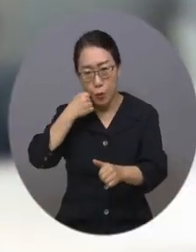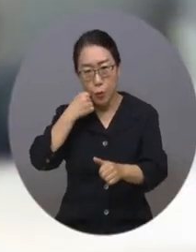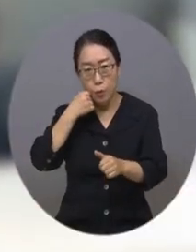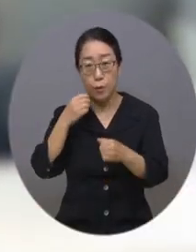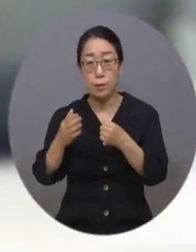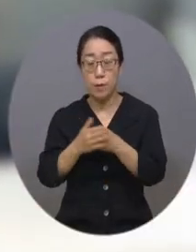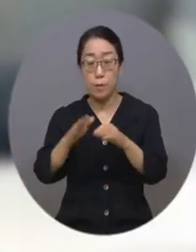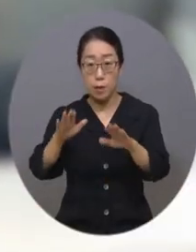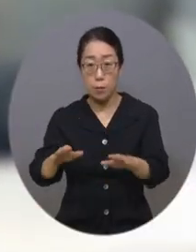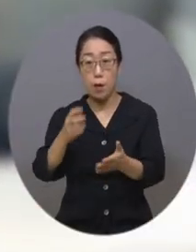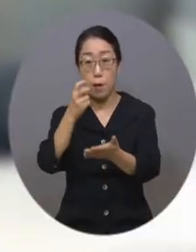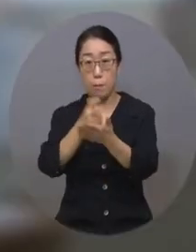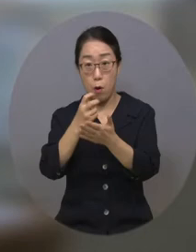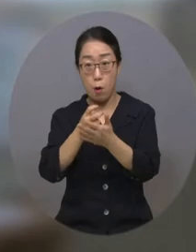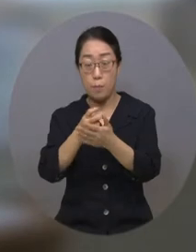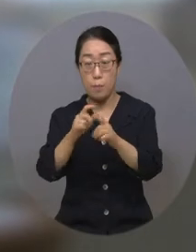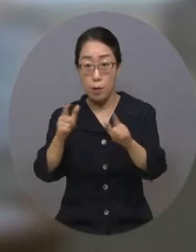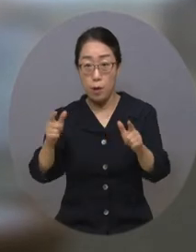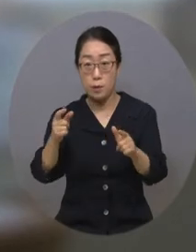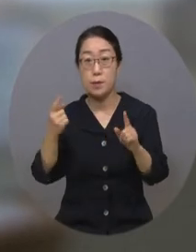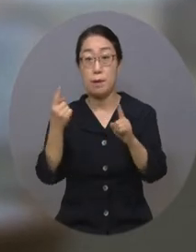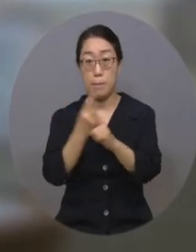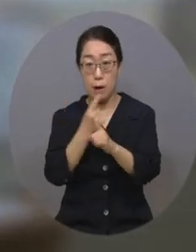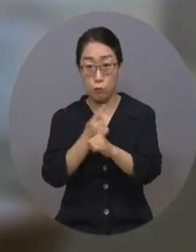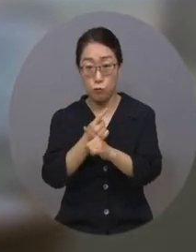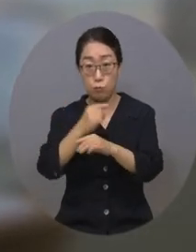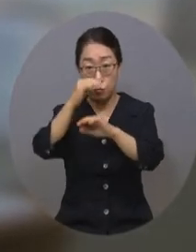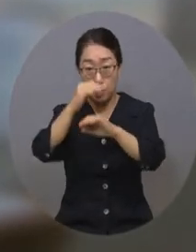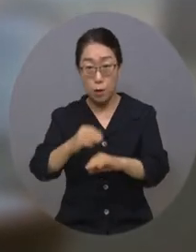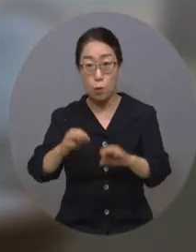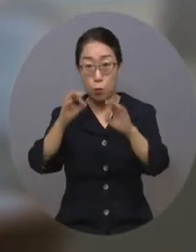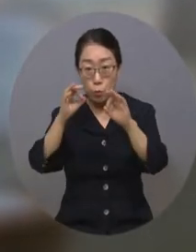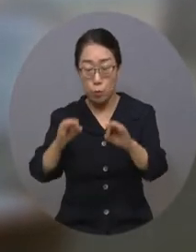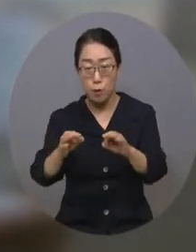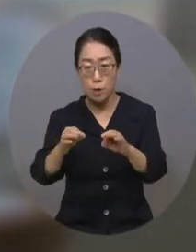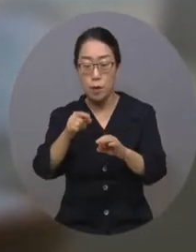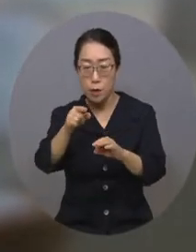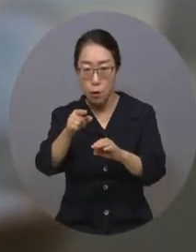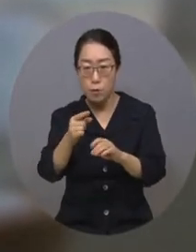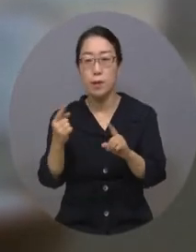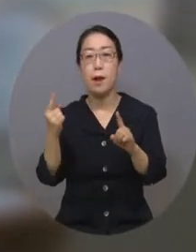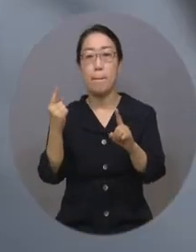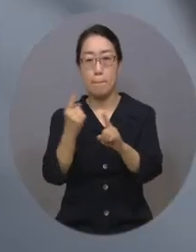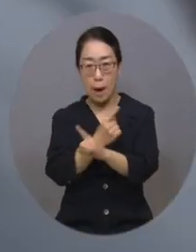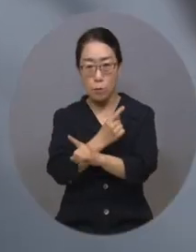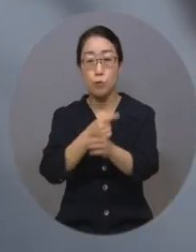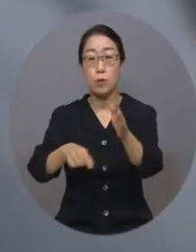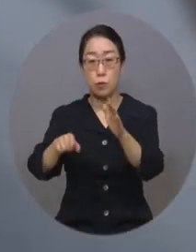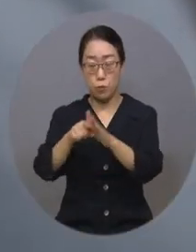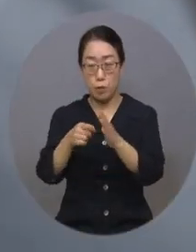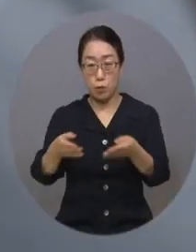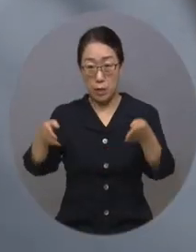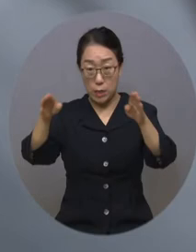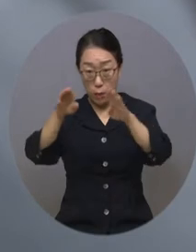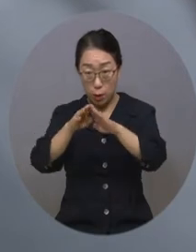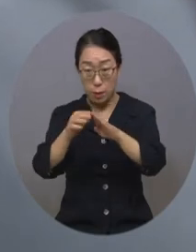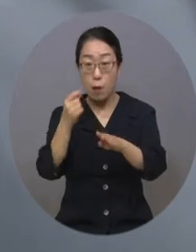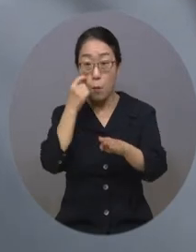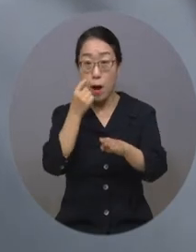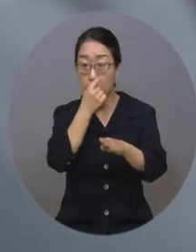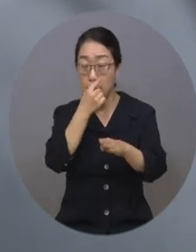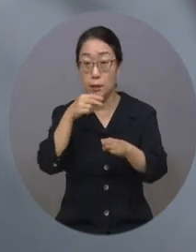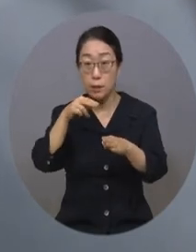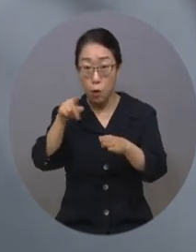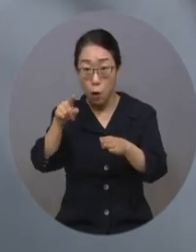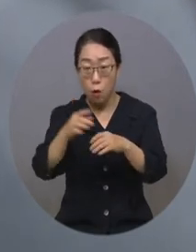이번 주민등록법 시행규칙 개정안 에서는 이러한 한계를 보완하기 위해 기관에서 발급하는 확인서에